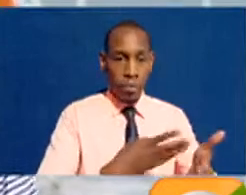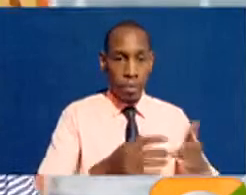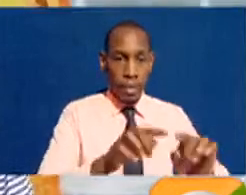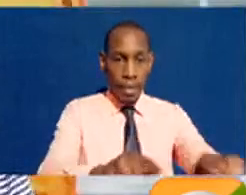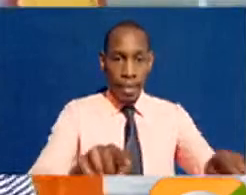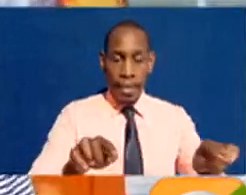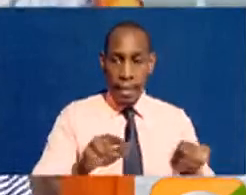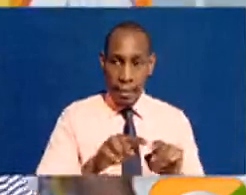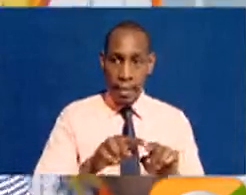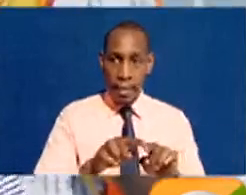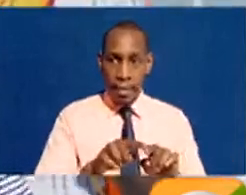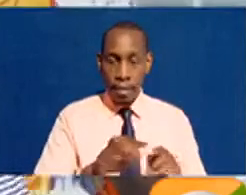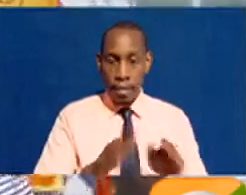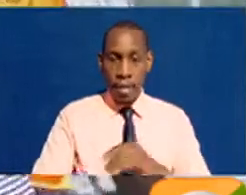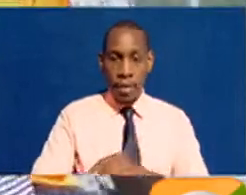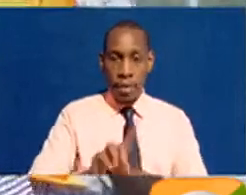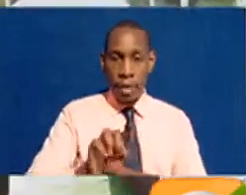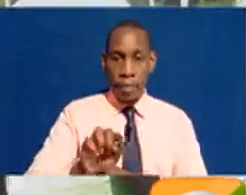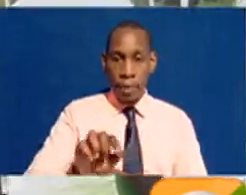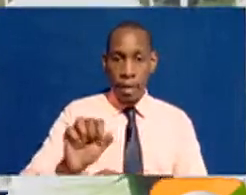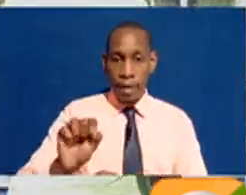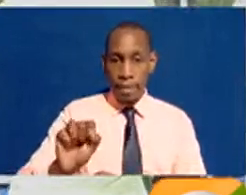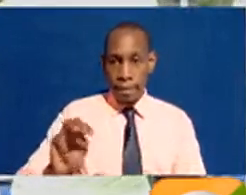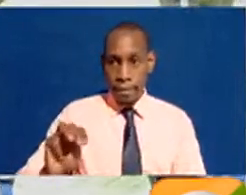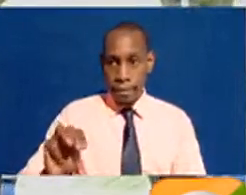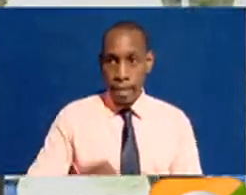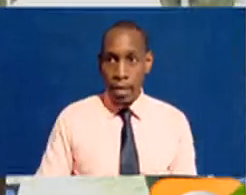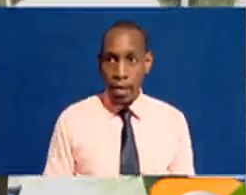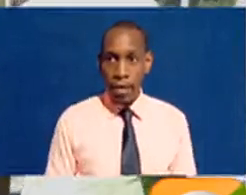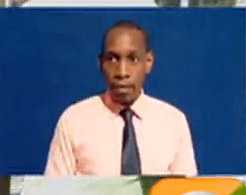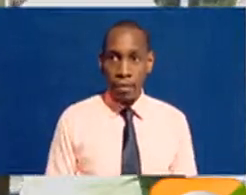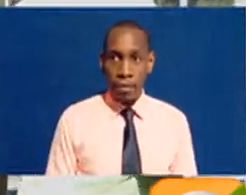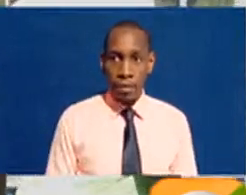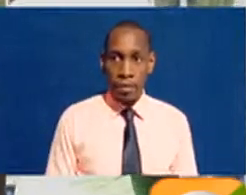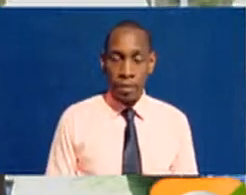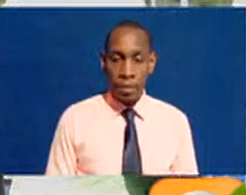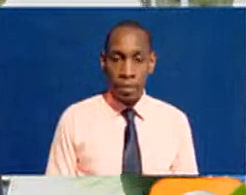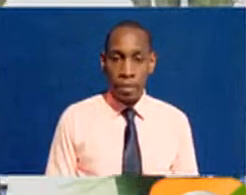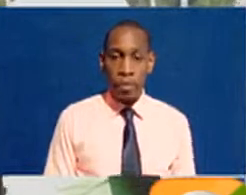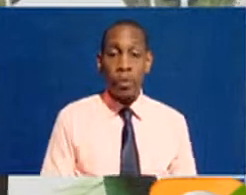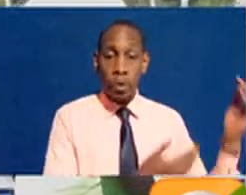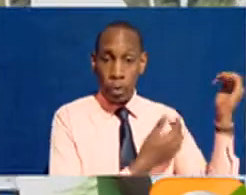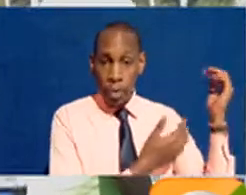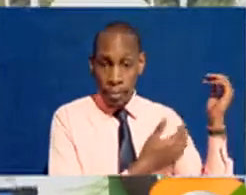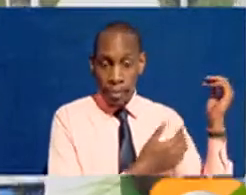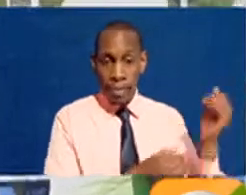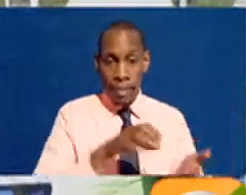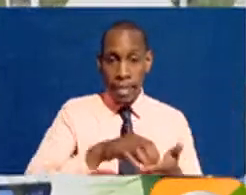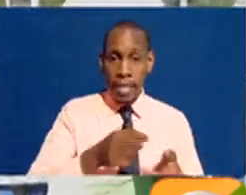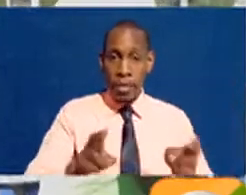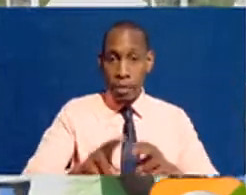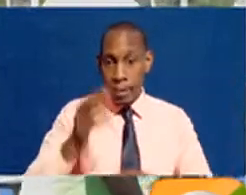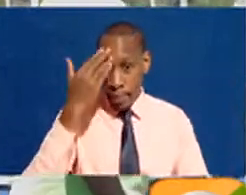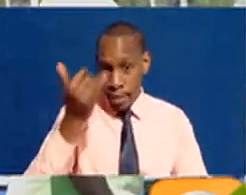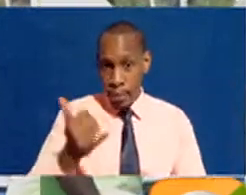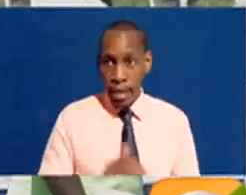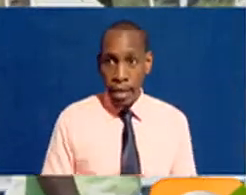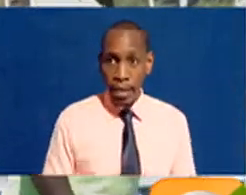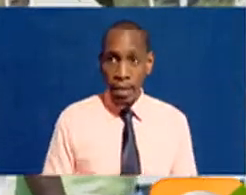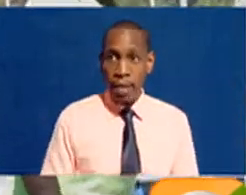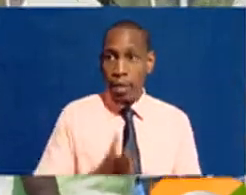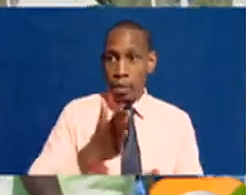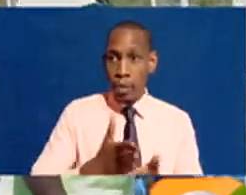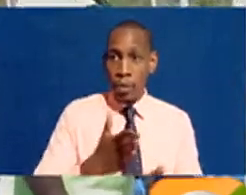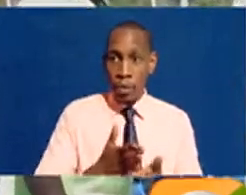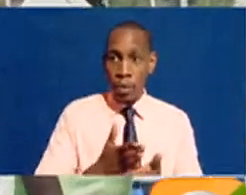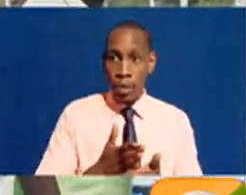ni kama 1.5 million. We were not very much anticipated that this thing may happen due to the fact that we